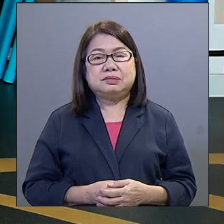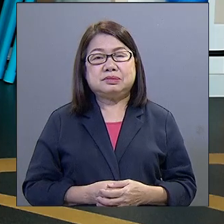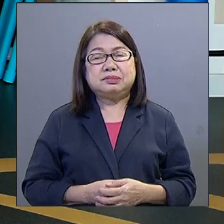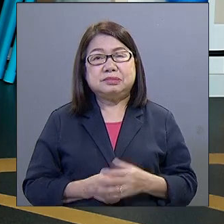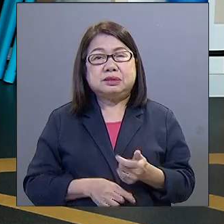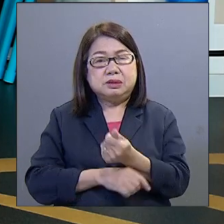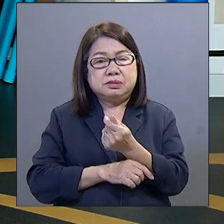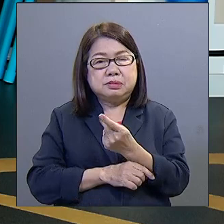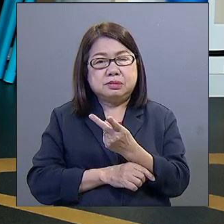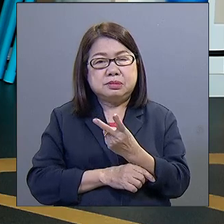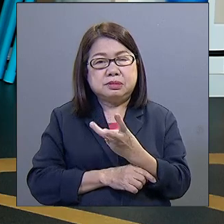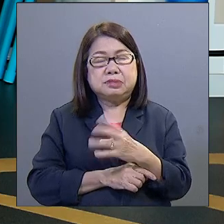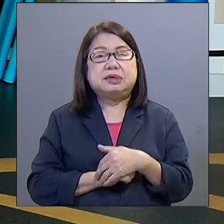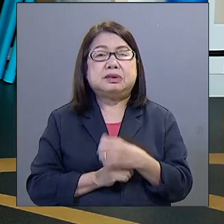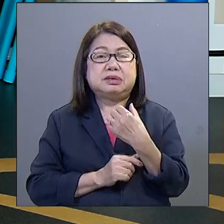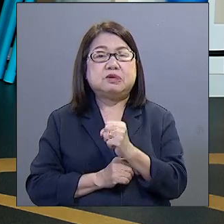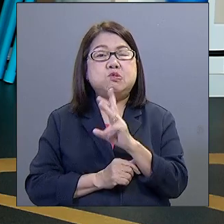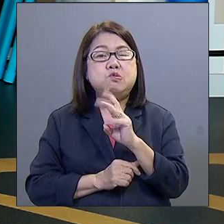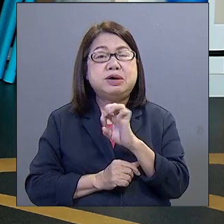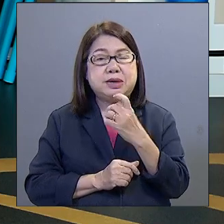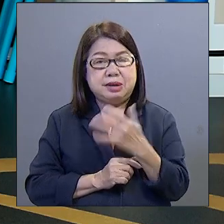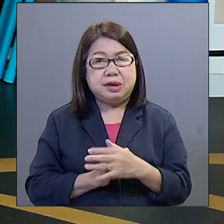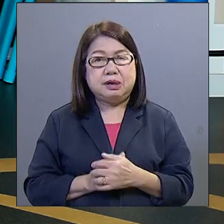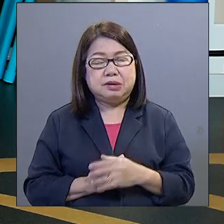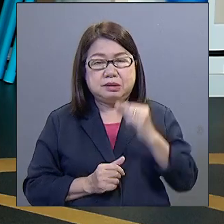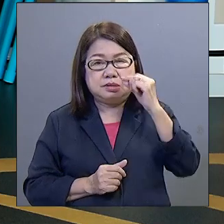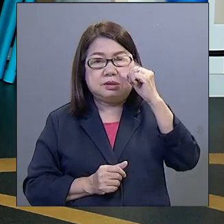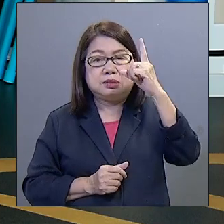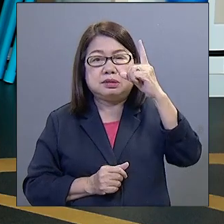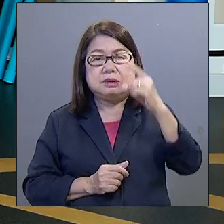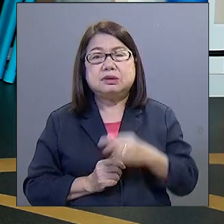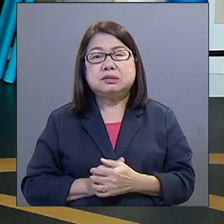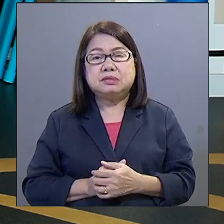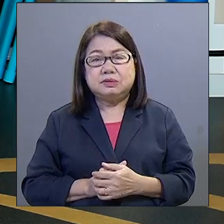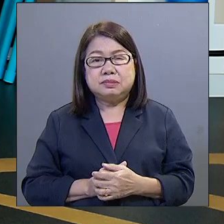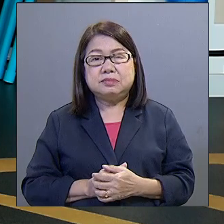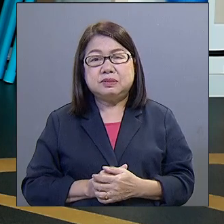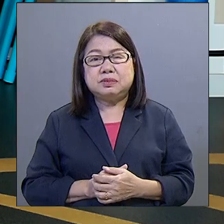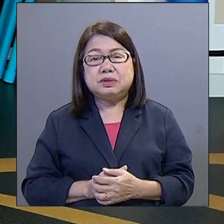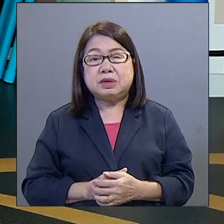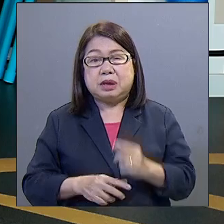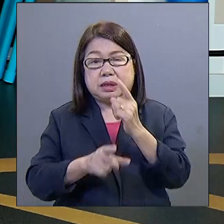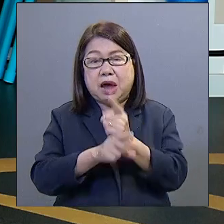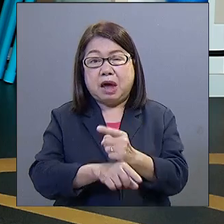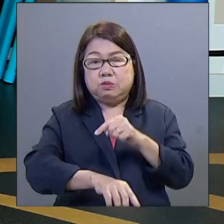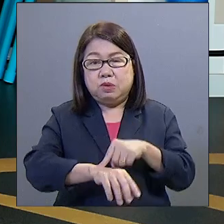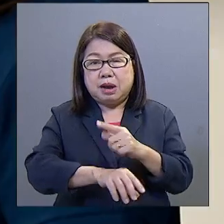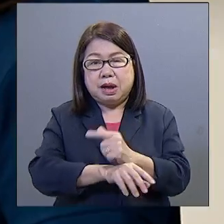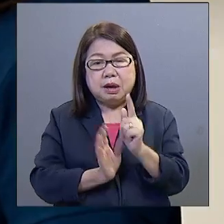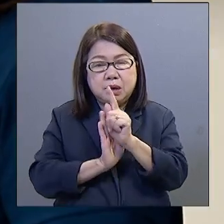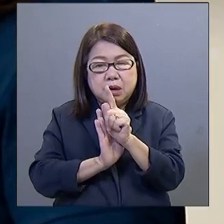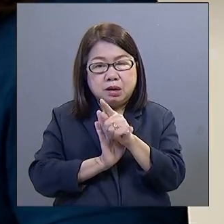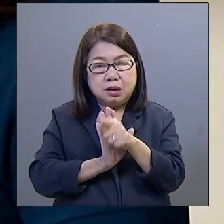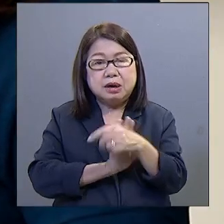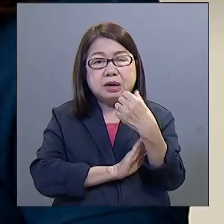10วินาทีผ่านไปเยี่ยมมากค่ะอันนี้ลืมตาได้ก็คือเราจะหยุดเวลาเมื่อผู้สูงอายุทำได้10วินาทีหรือหยุดเว